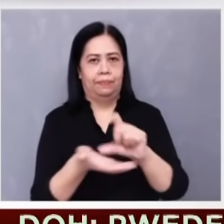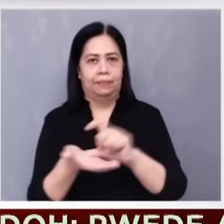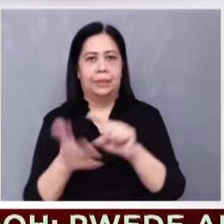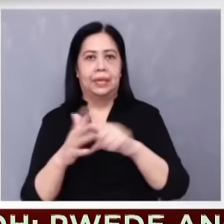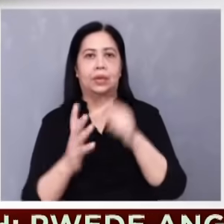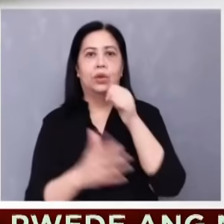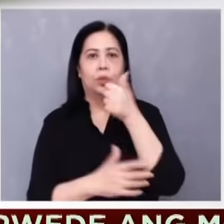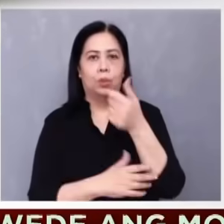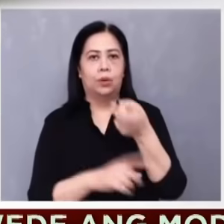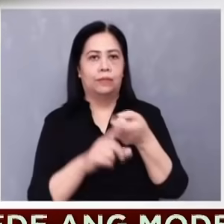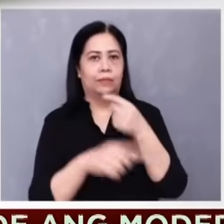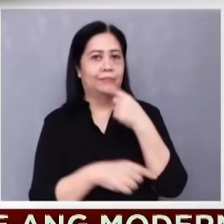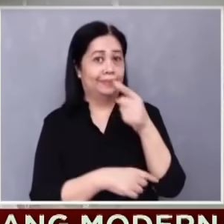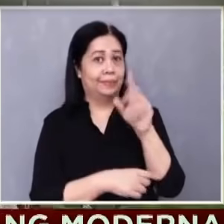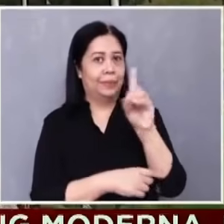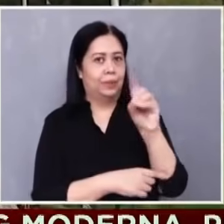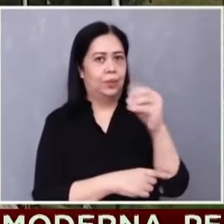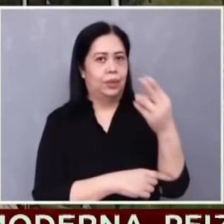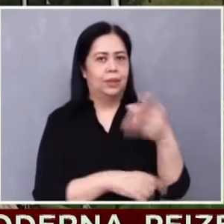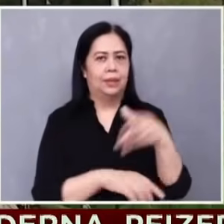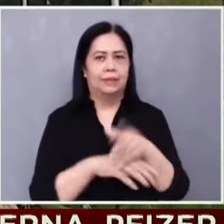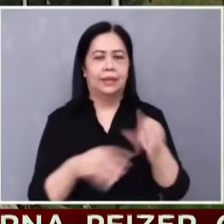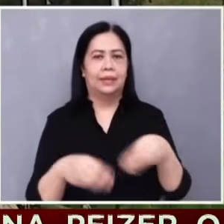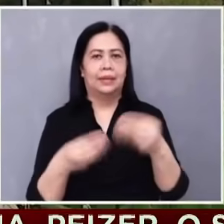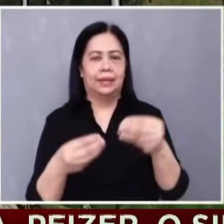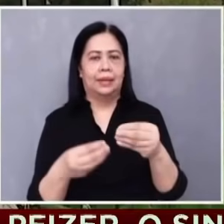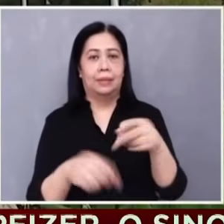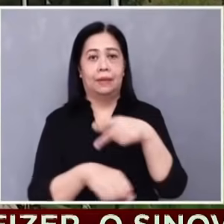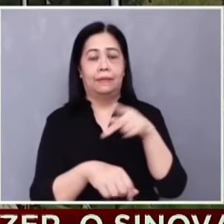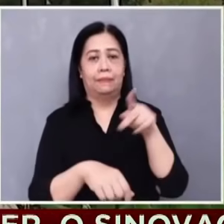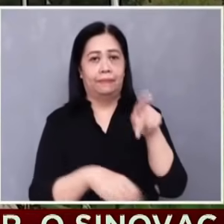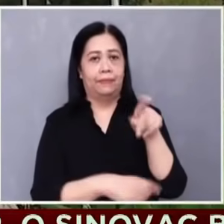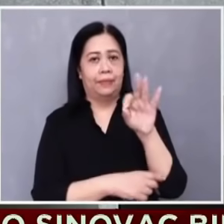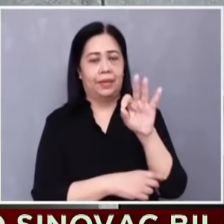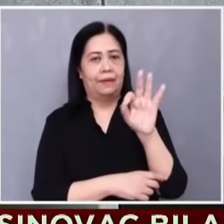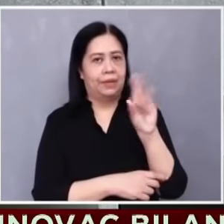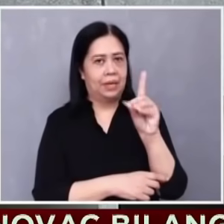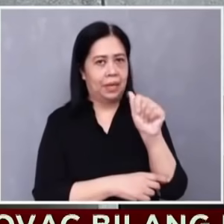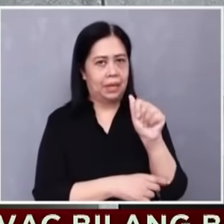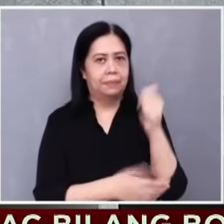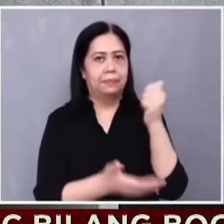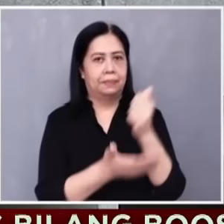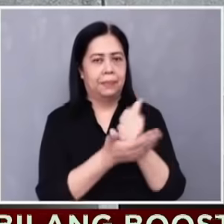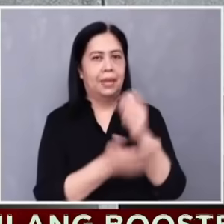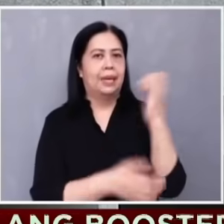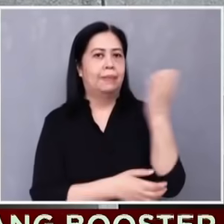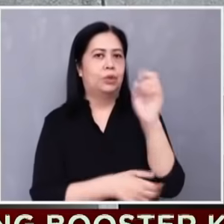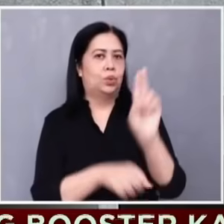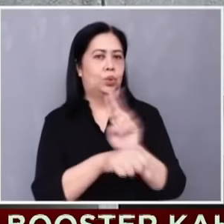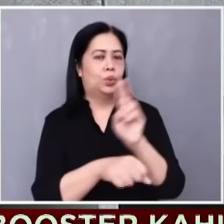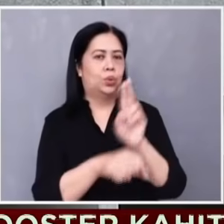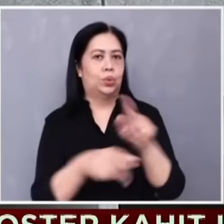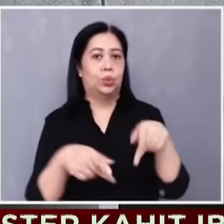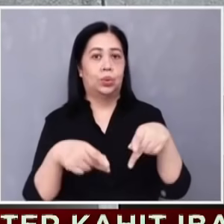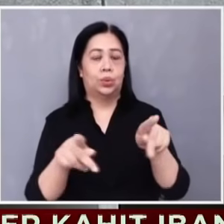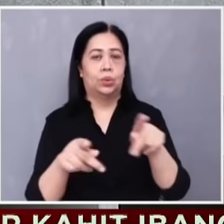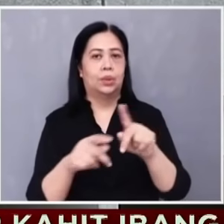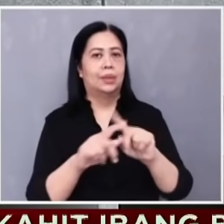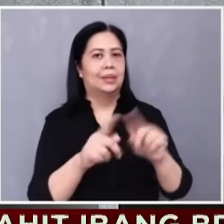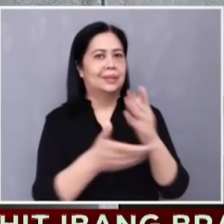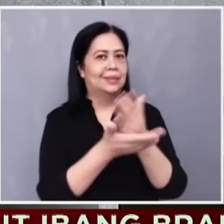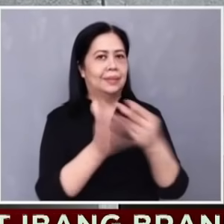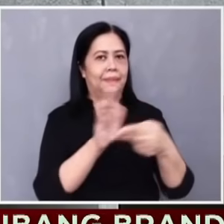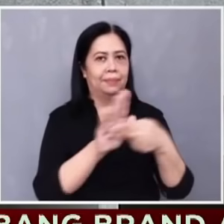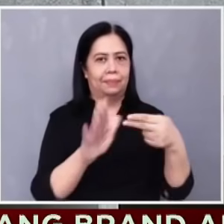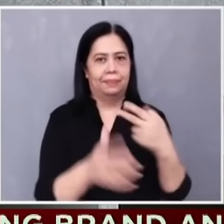Department of Health. Ito'y matapos bigyan ng Philippine Food and Drug Administration ng Emergency Use Authorization ang ilang brand ng bakuna